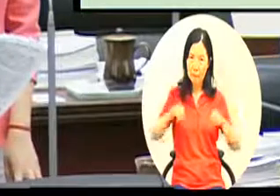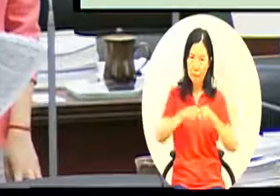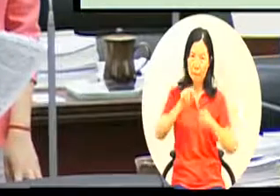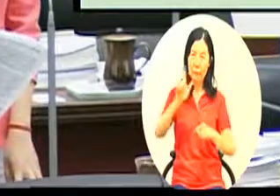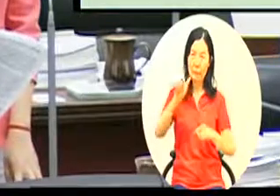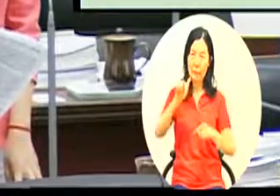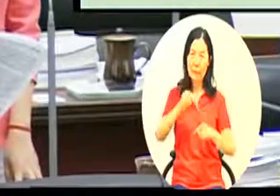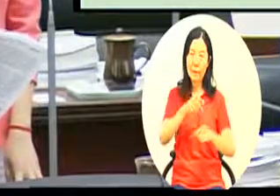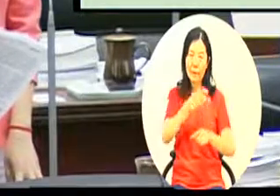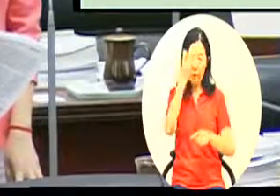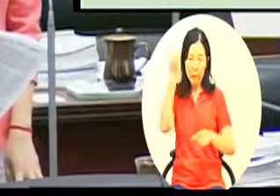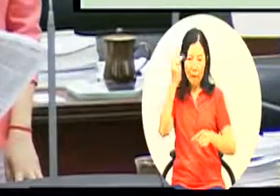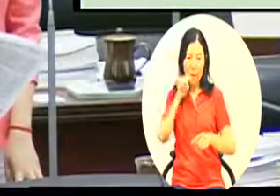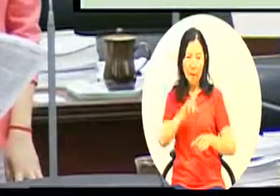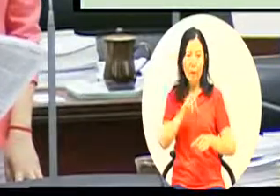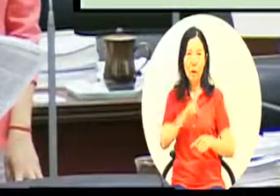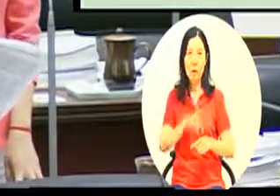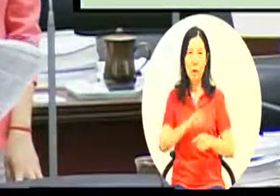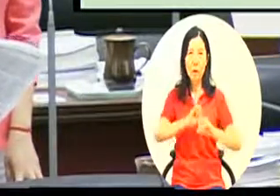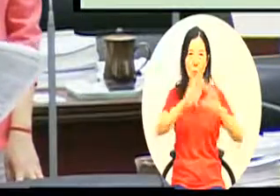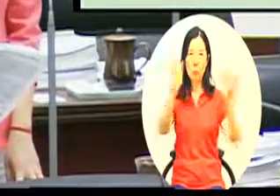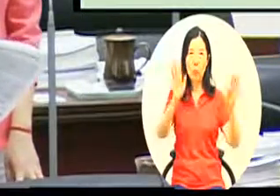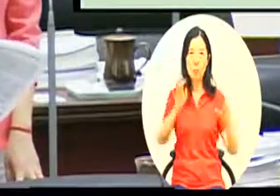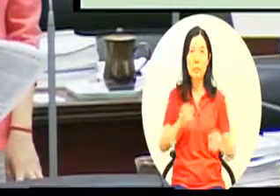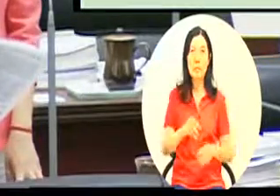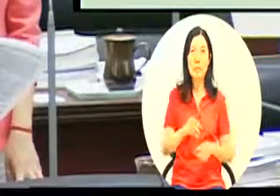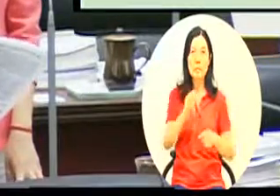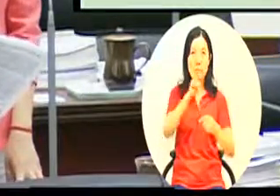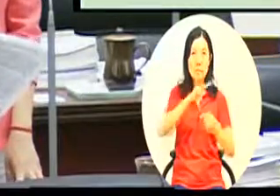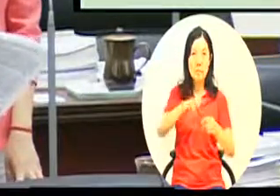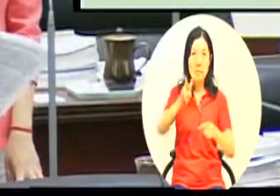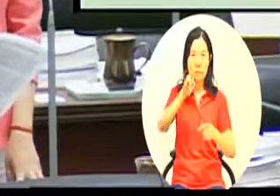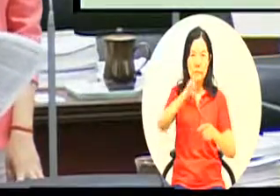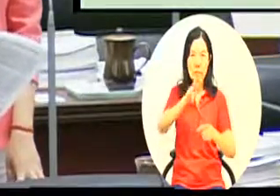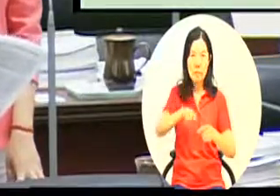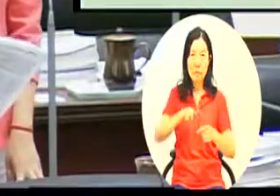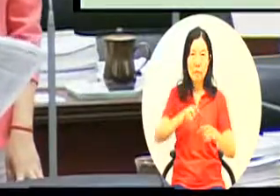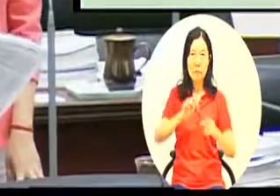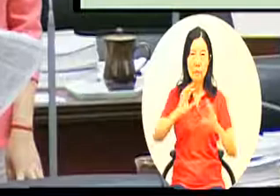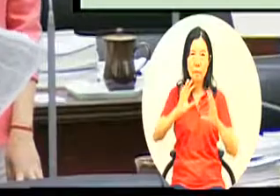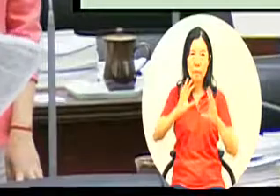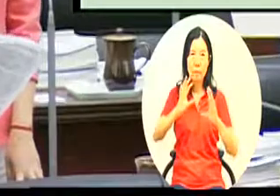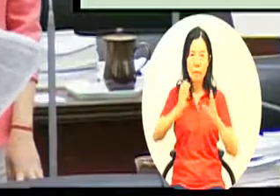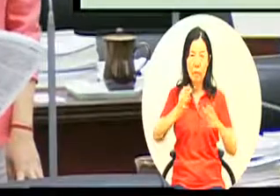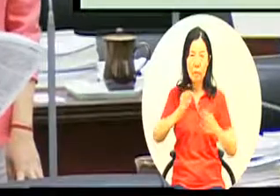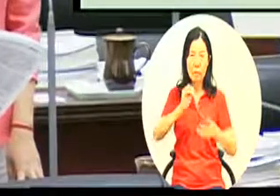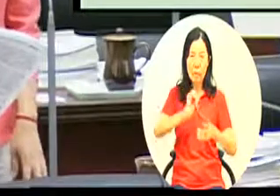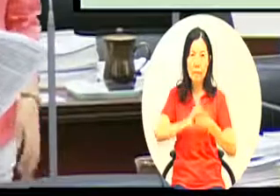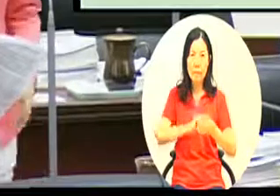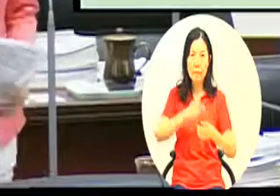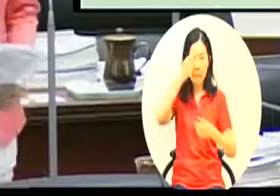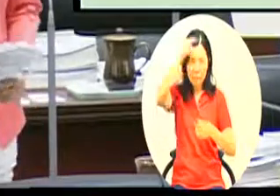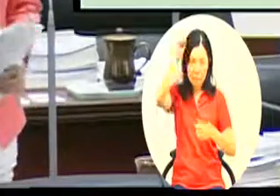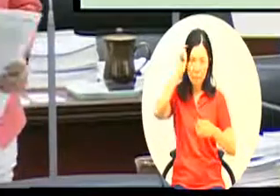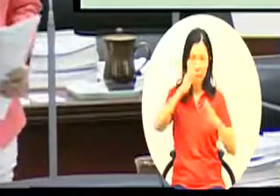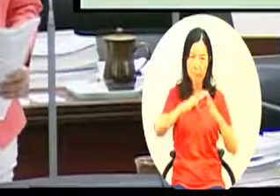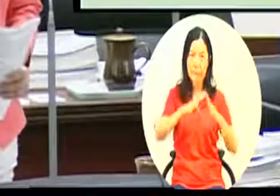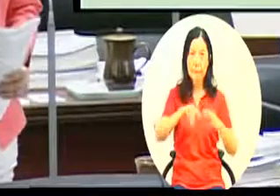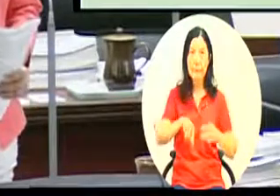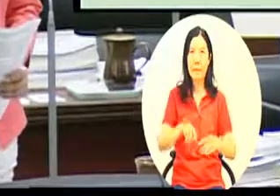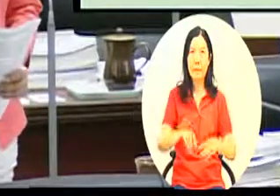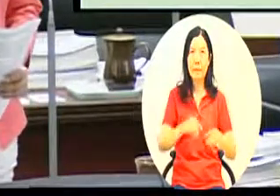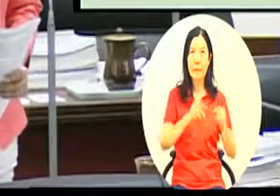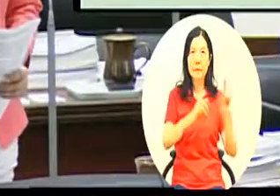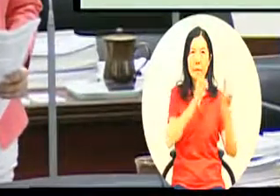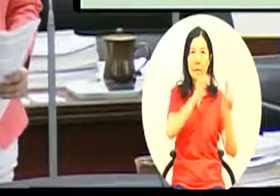发掘，所以呢公告是为2000年我们公告为国定古迹。那2006年呢，我